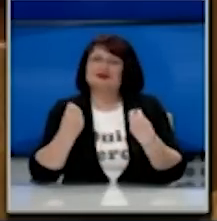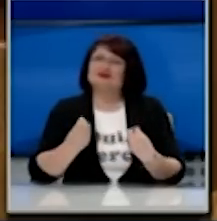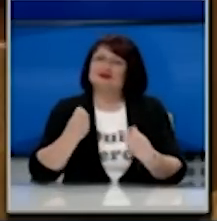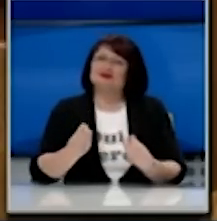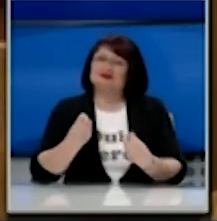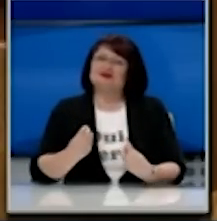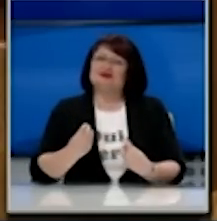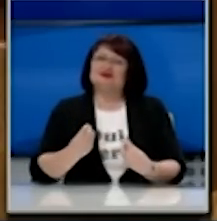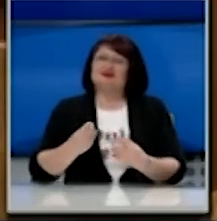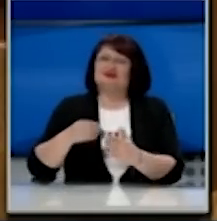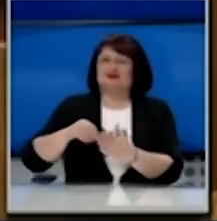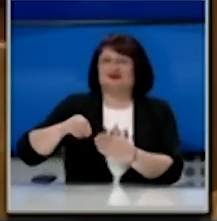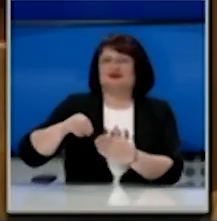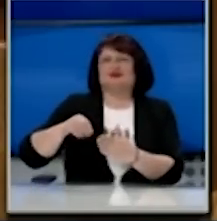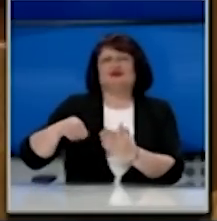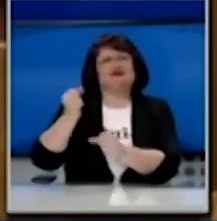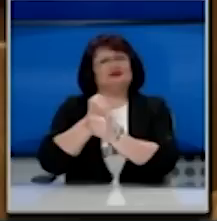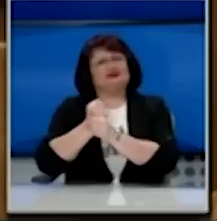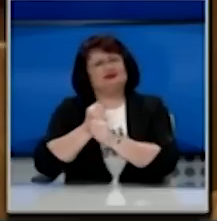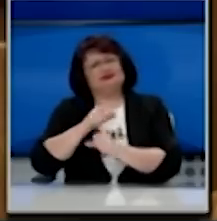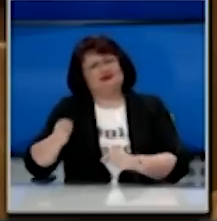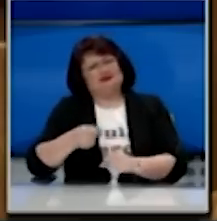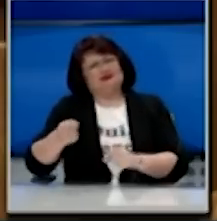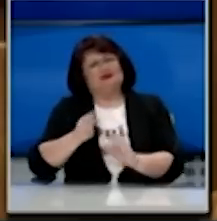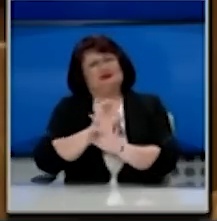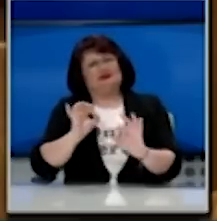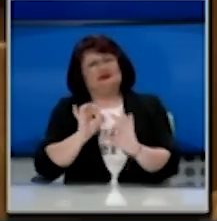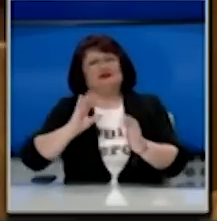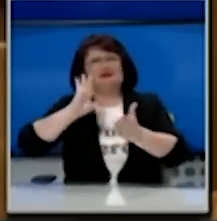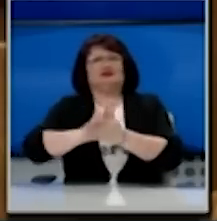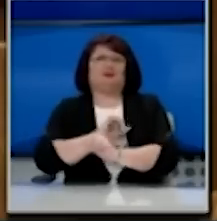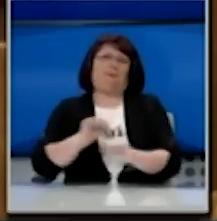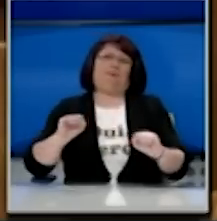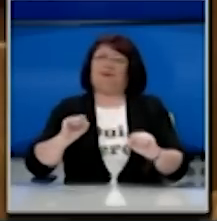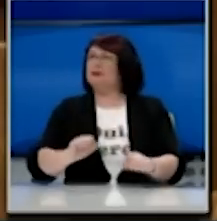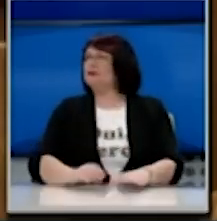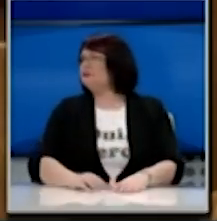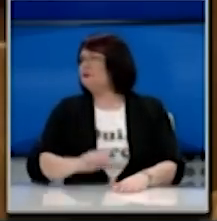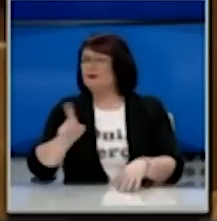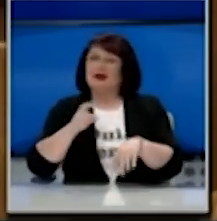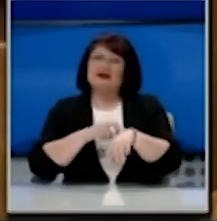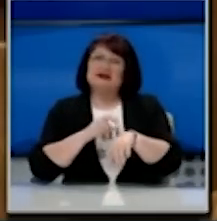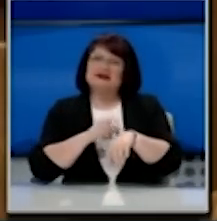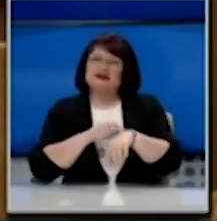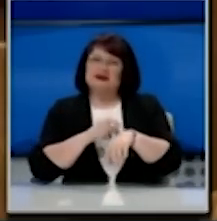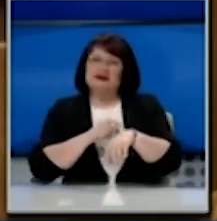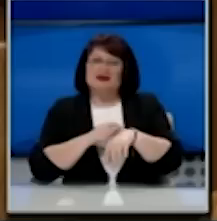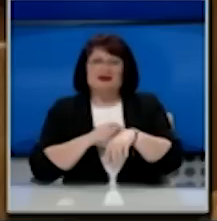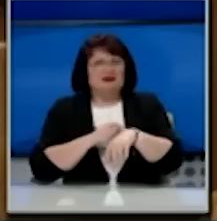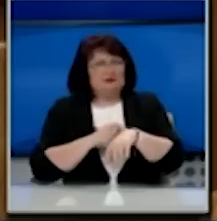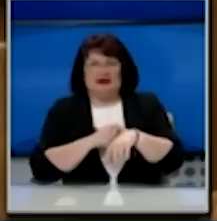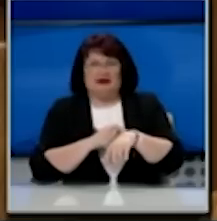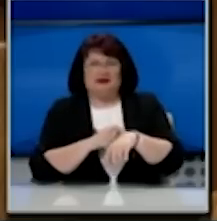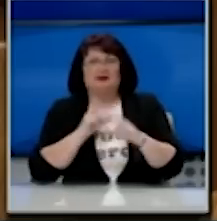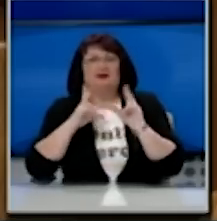κι αν είναι κουρδισμένοι. Σήμερα, τώρα που μιλάμε, γνωρίζετε ότι βρίσκεται στον αέρα